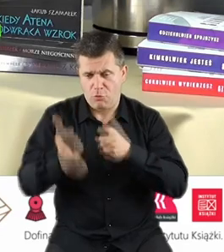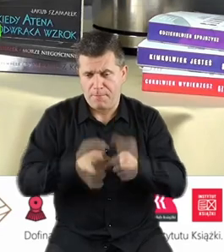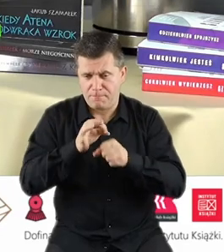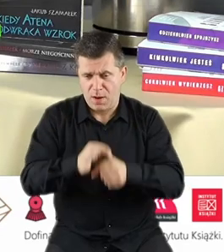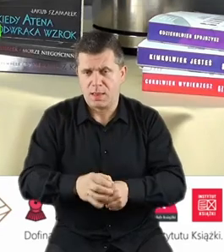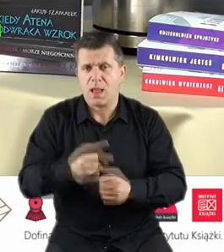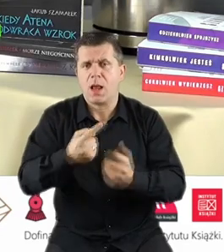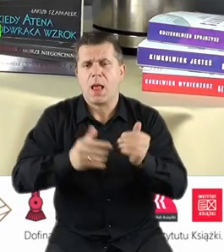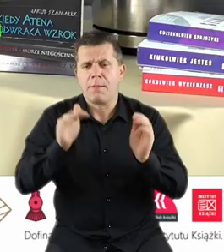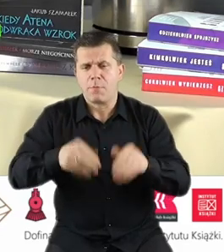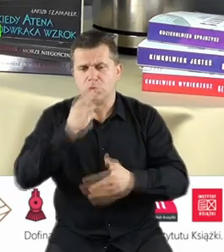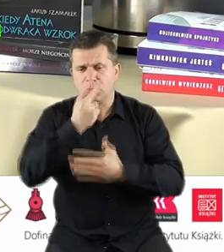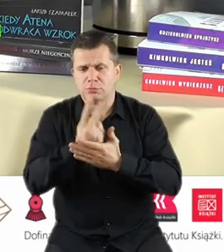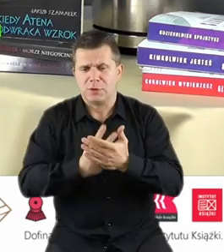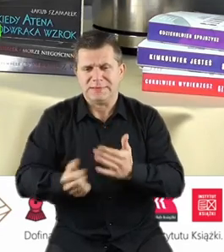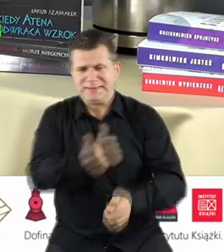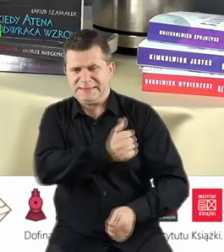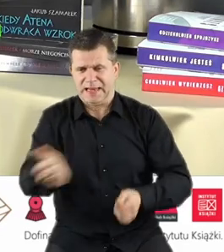można wyczytać